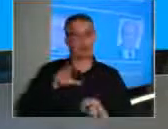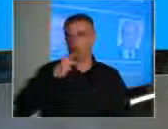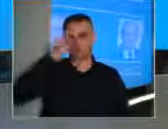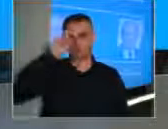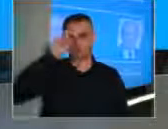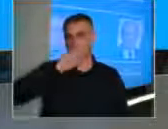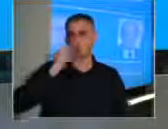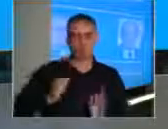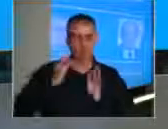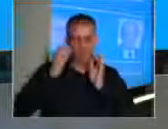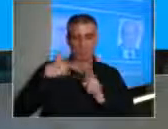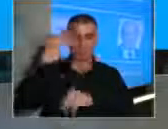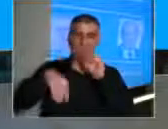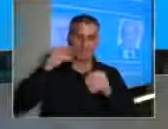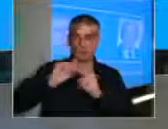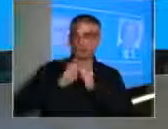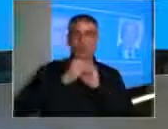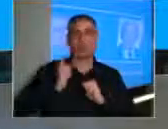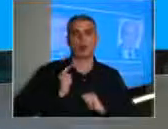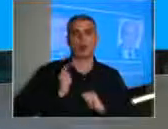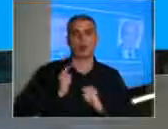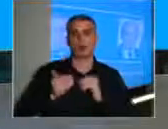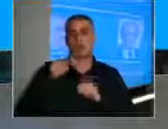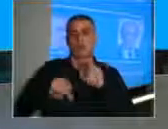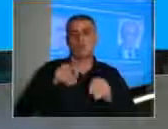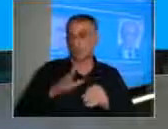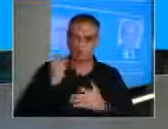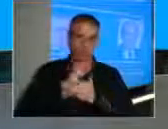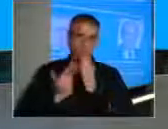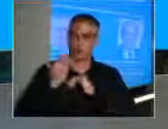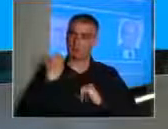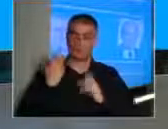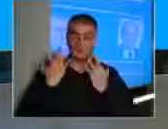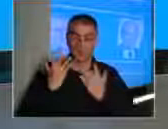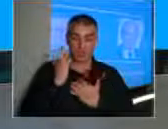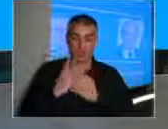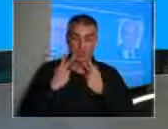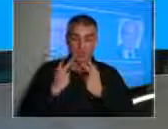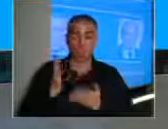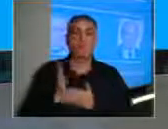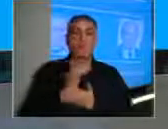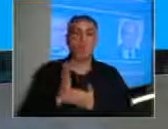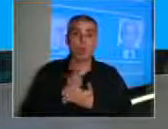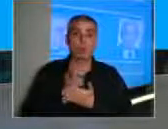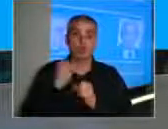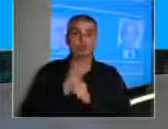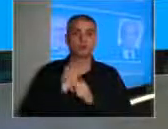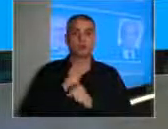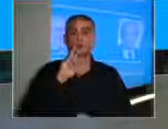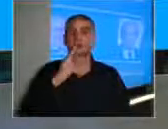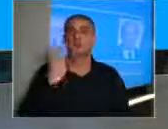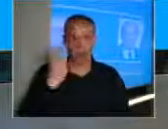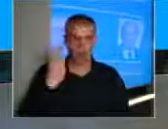סיכון, לא לדחות את זה לאחרי בחירות, לא לחכות עם זה לבחירות, אם זה היה מוכן קודם. ברגע שתוצאה כזאת מוכנה, כשעובדים על זה